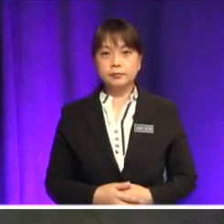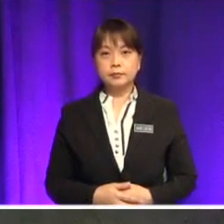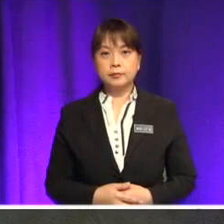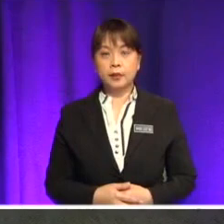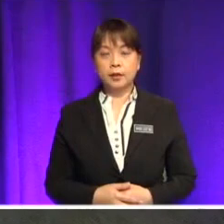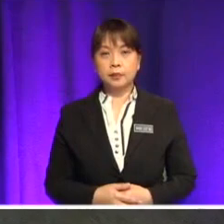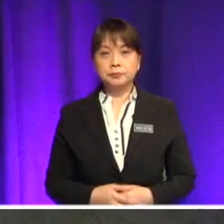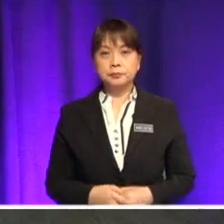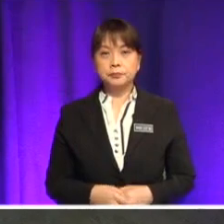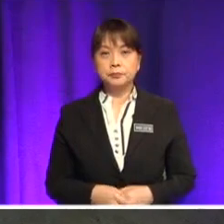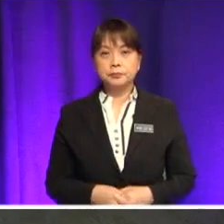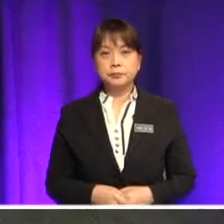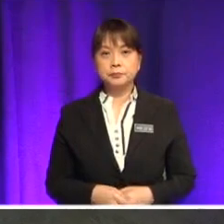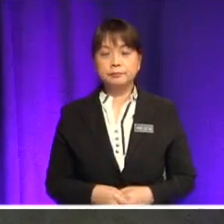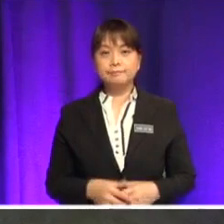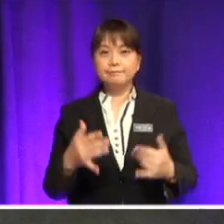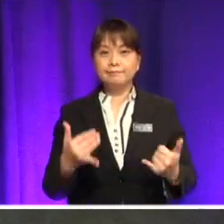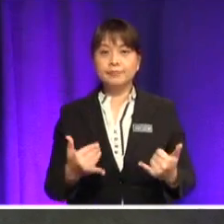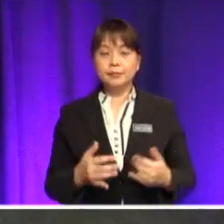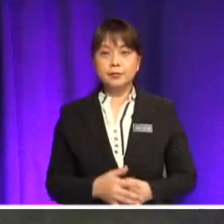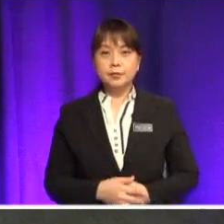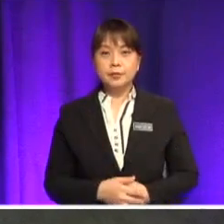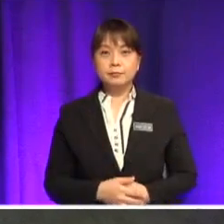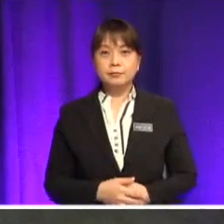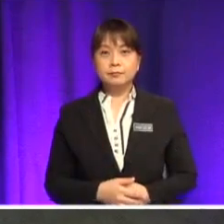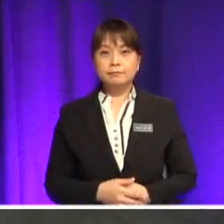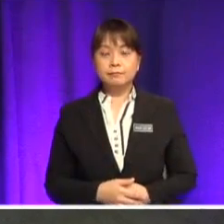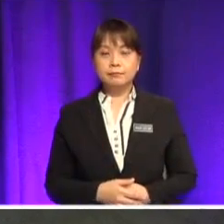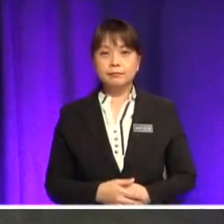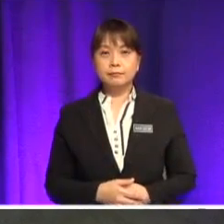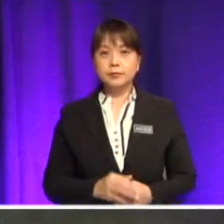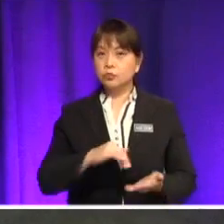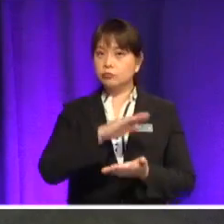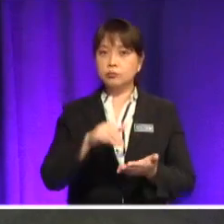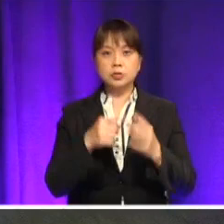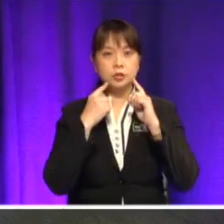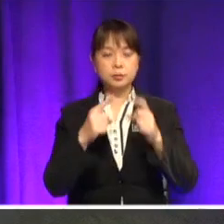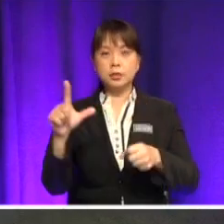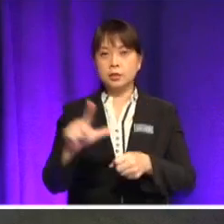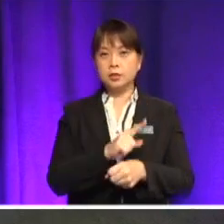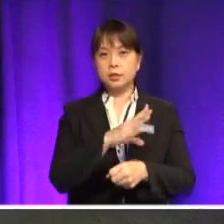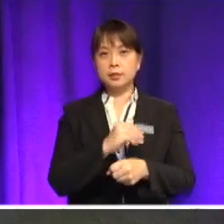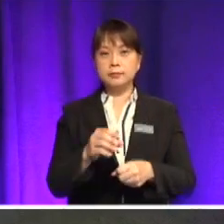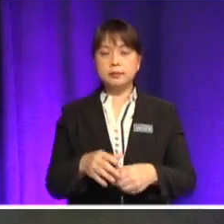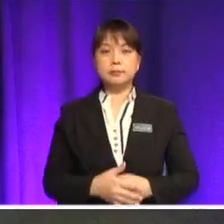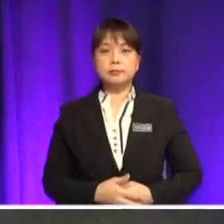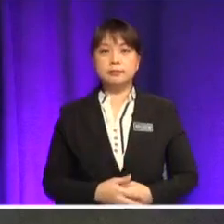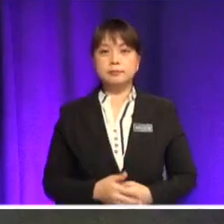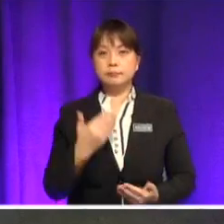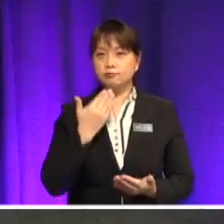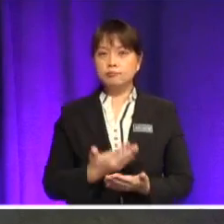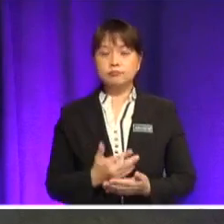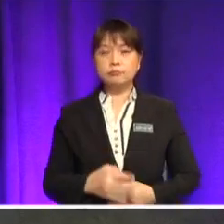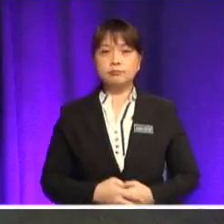sendiri itu ya cukup saya begitu semua jawabannya lengkap dan cemilan naik bulu rumah saya tadi dengar